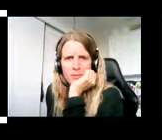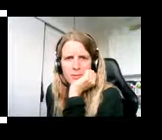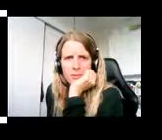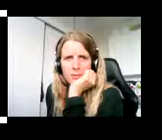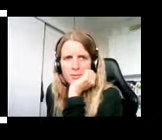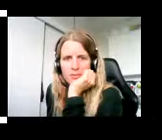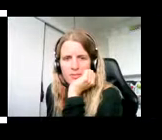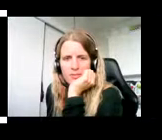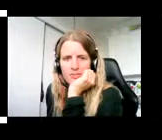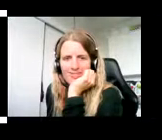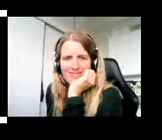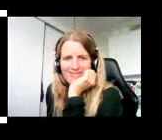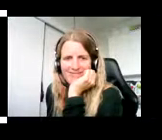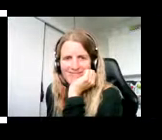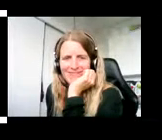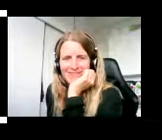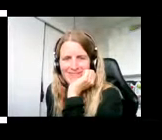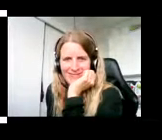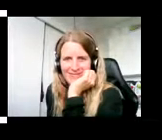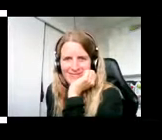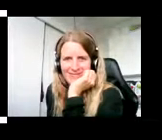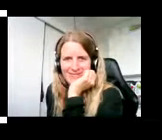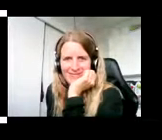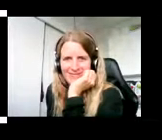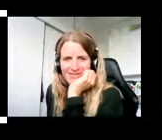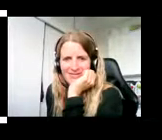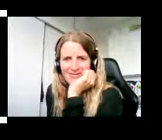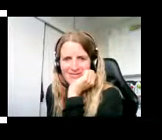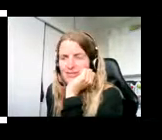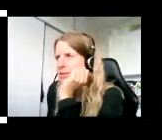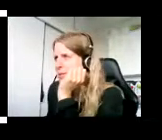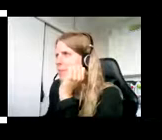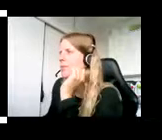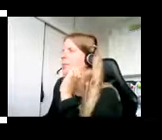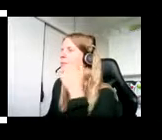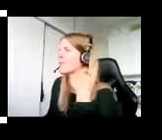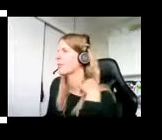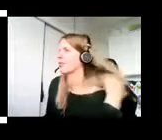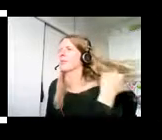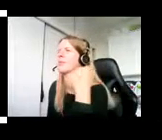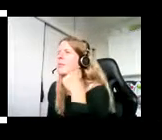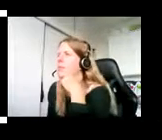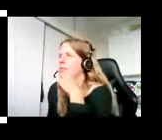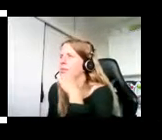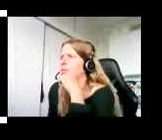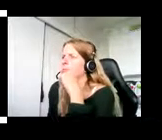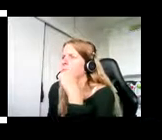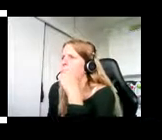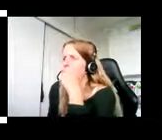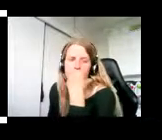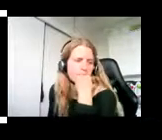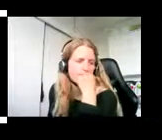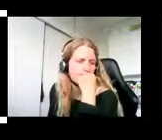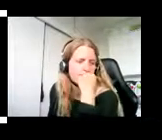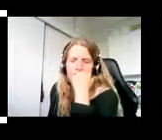En dan gaat Simon een beetje yes. En er waren in de chat al enkele vragen hierover. Maar dus effectief, als je in een bubbel